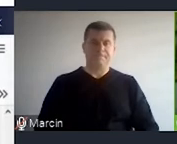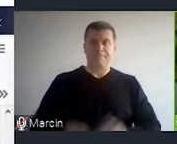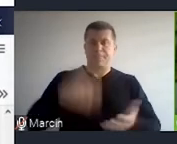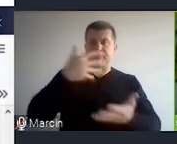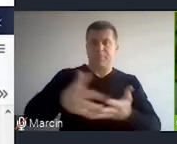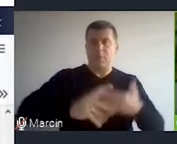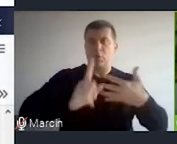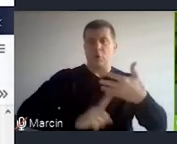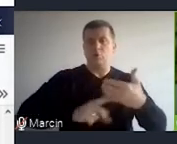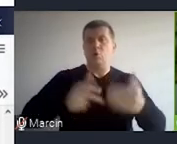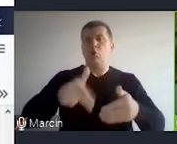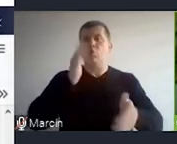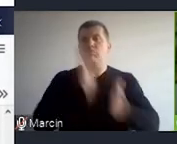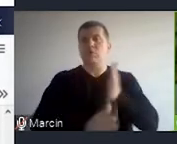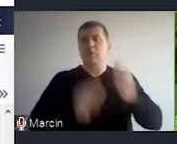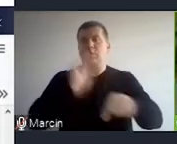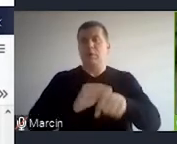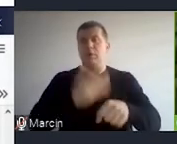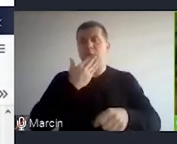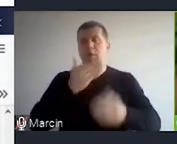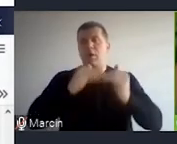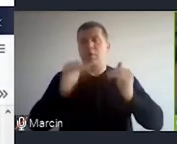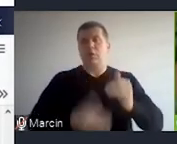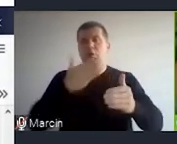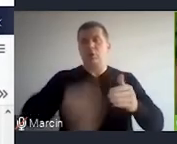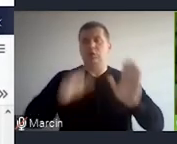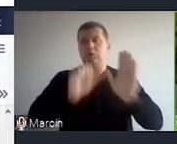wydatków rozliczanych uproszczonymi metodami, o których mowa w podrozdziale 6.6.